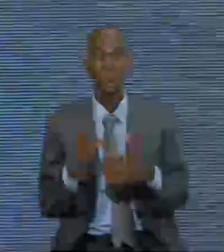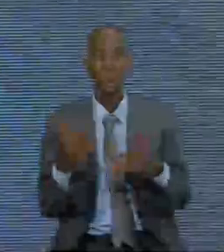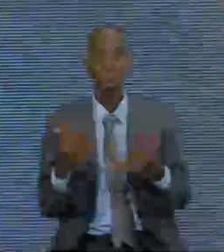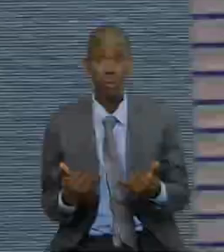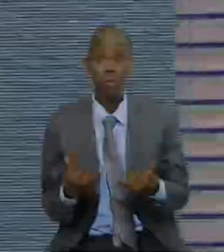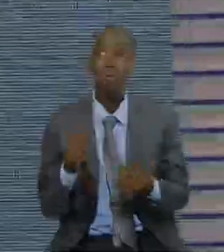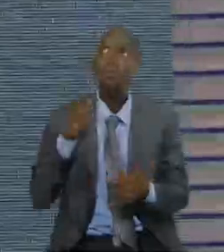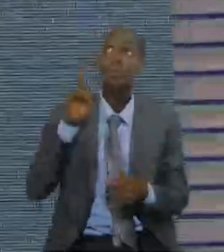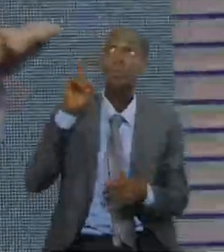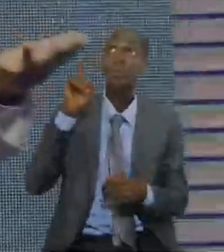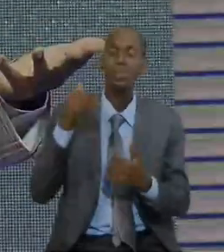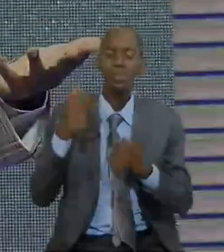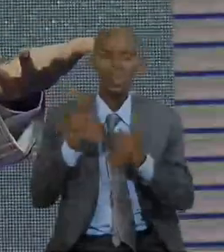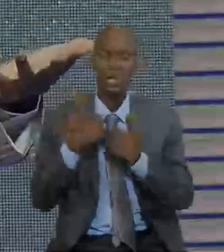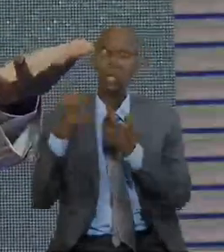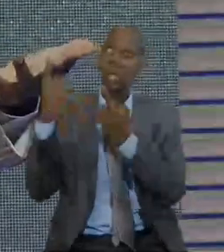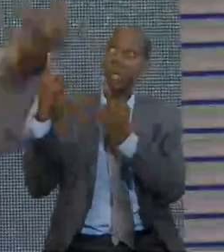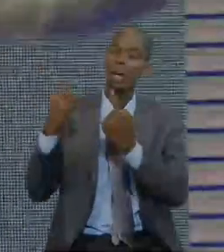ce même Jésus